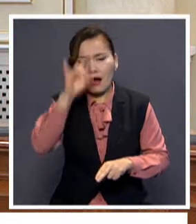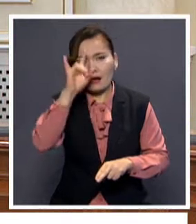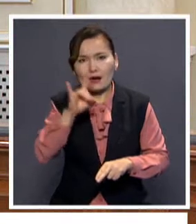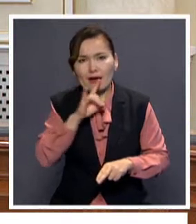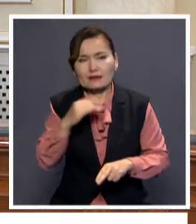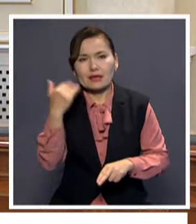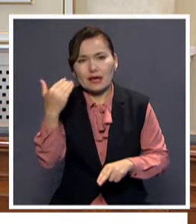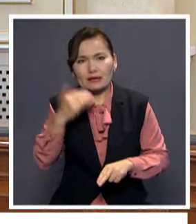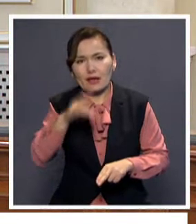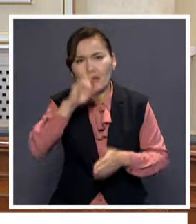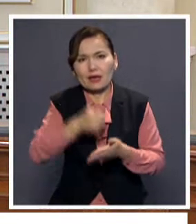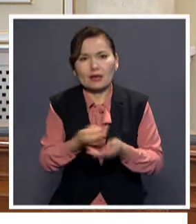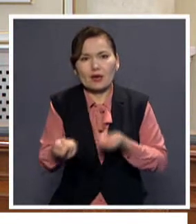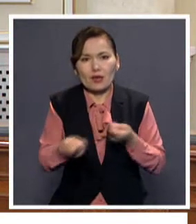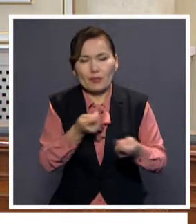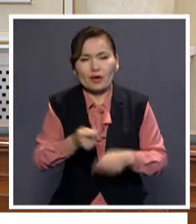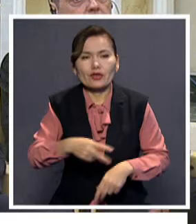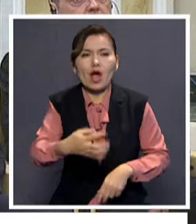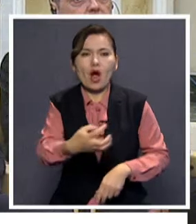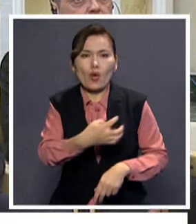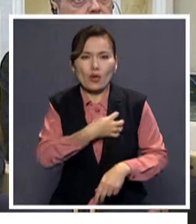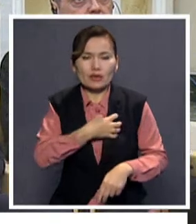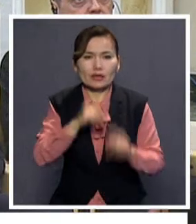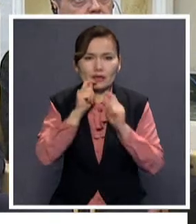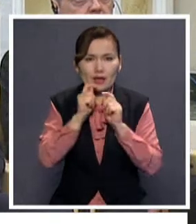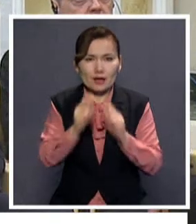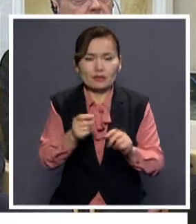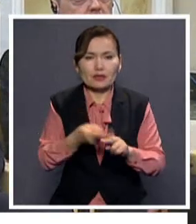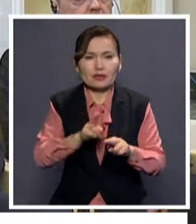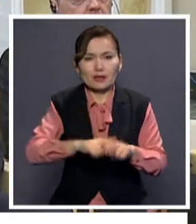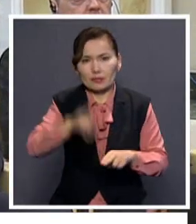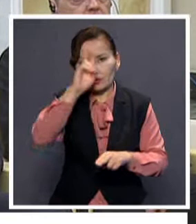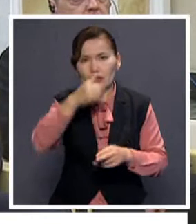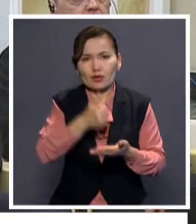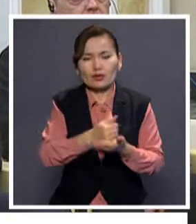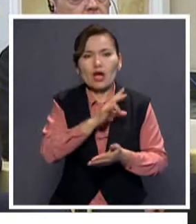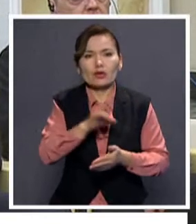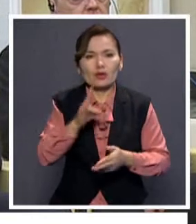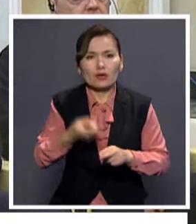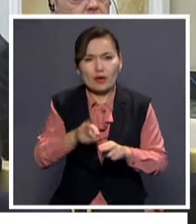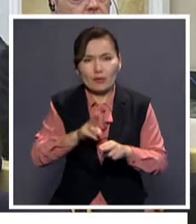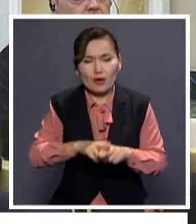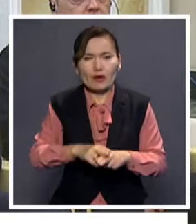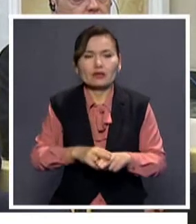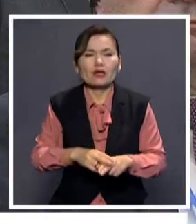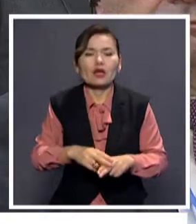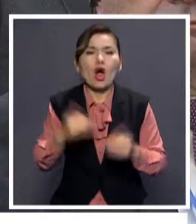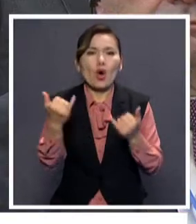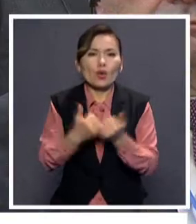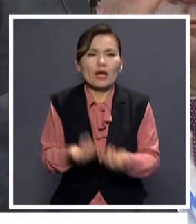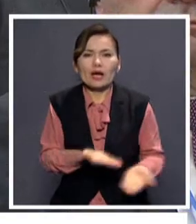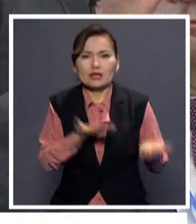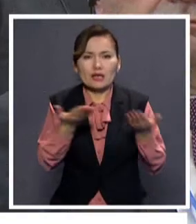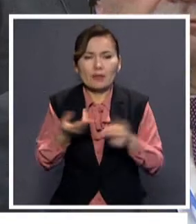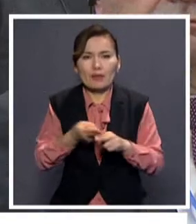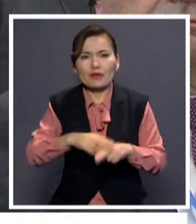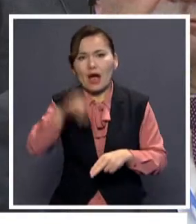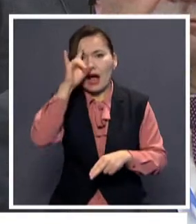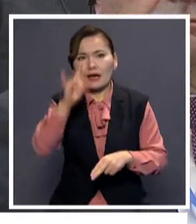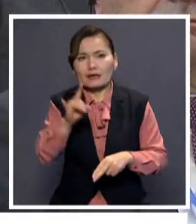президентіне Сербия Республикасы орденін табыстады. Сондай-ақ Нұрсұлтан Назарбаевты Белградқа шақырды. Және Белградтан Қазақстан